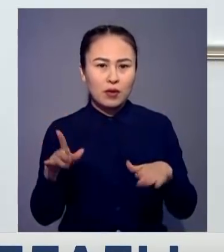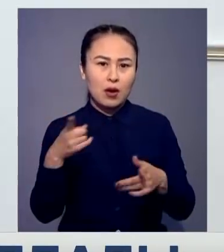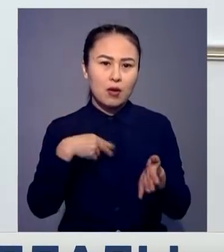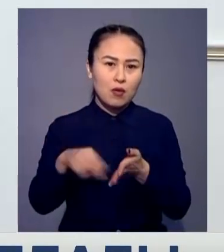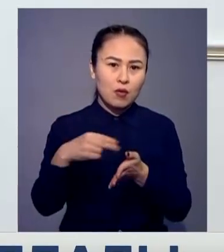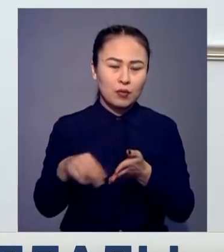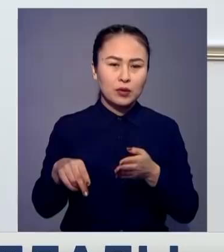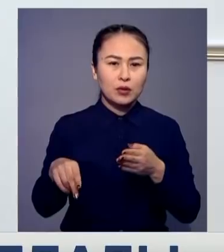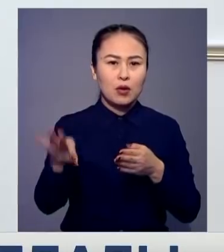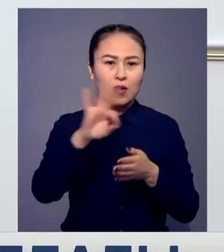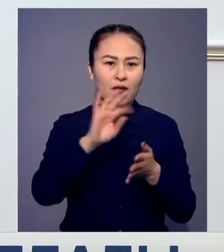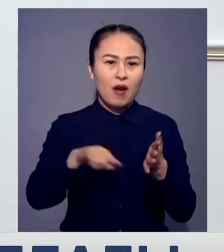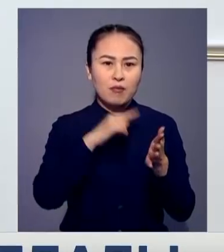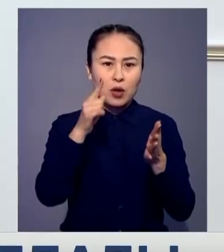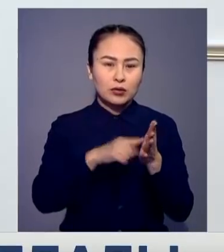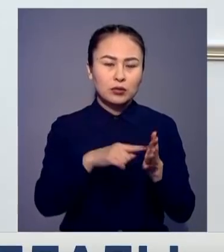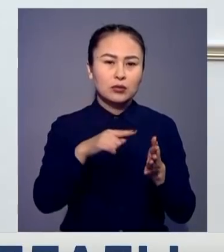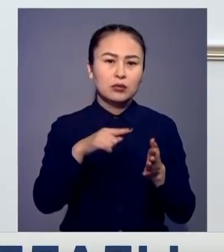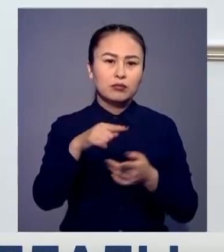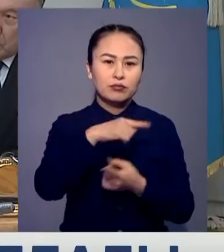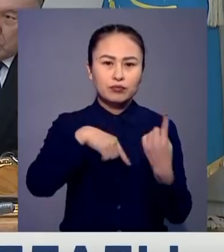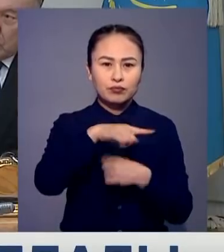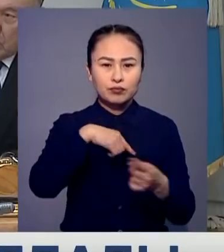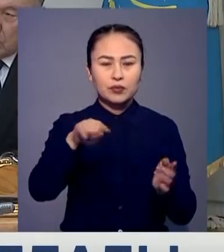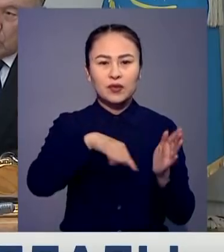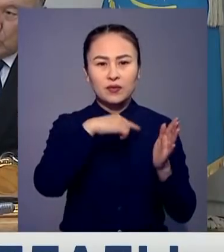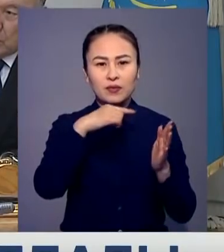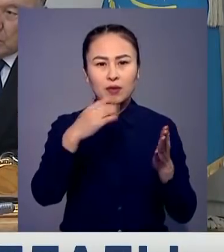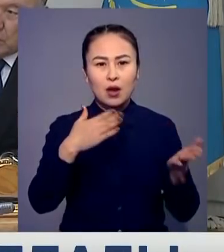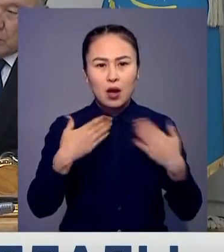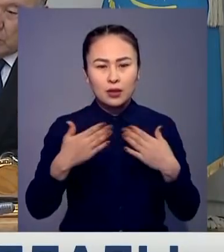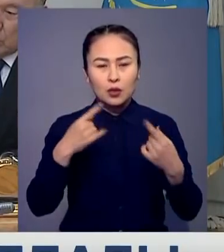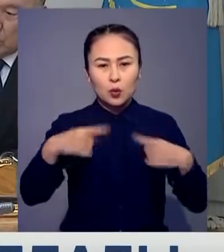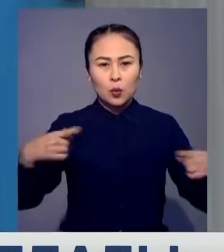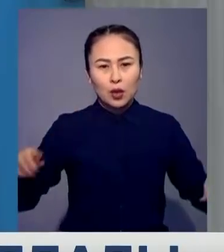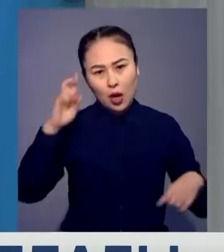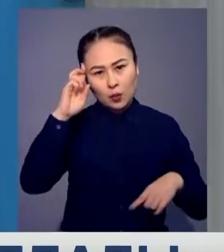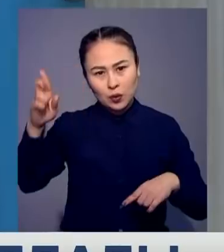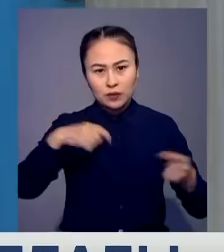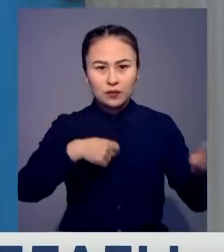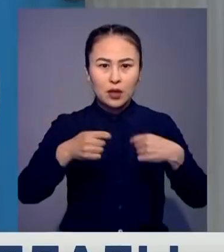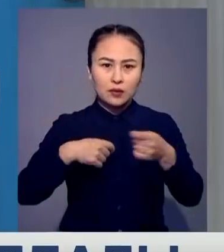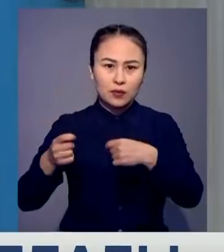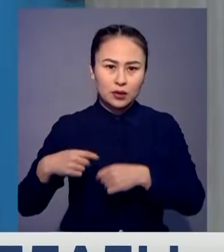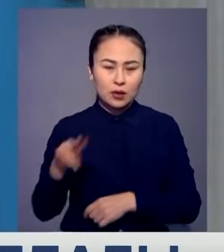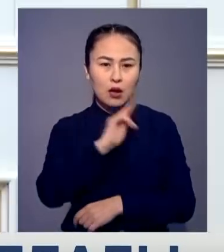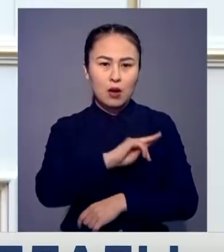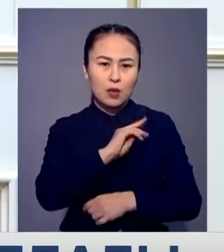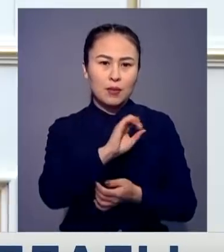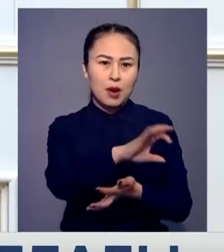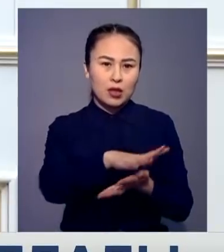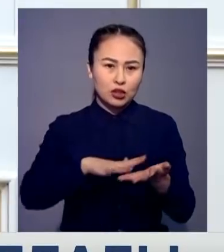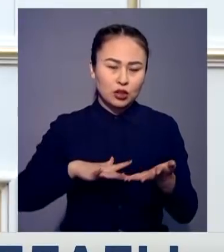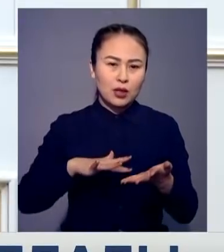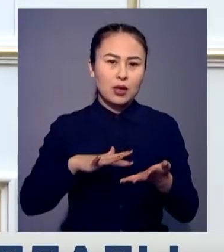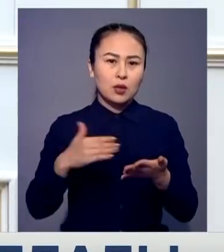был подготовлен вопрос по аграрному комплексу. Вопросы взаимоотношений с другими странами, обороноспособности, продолжение